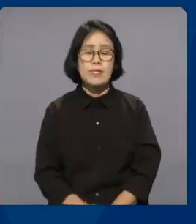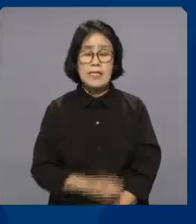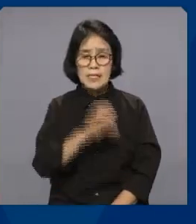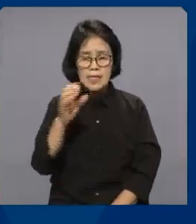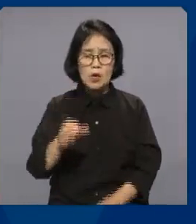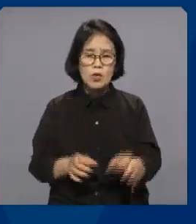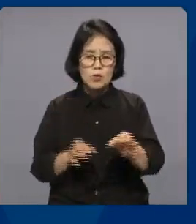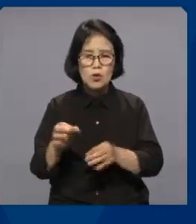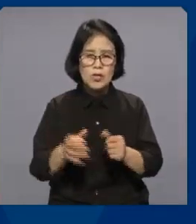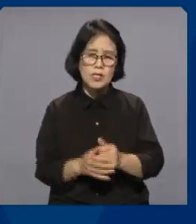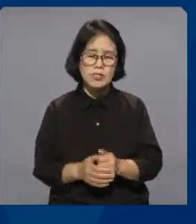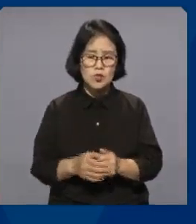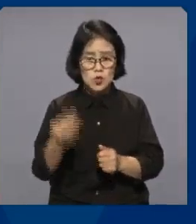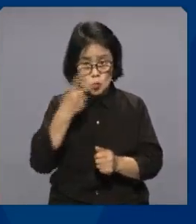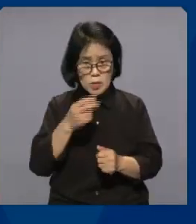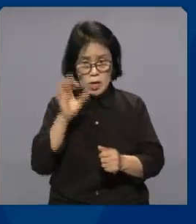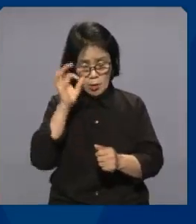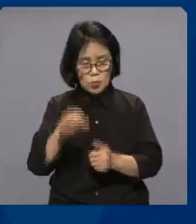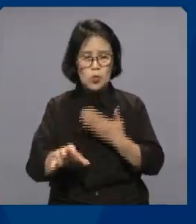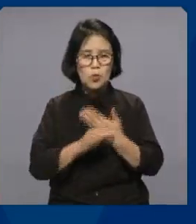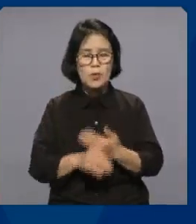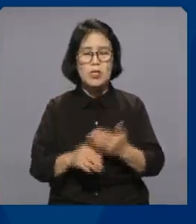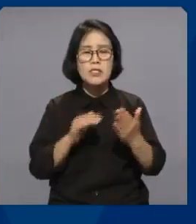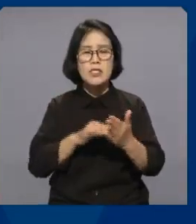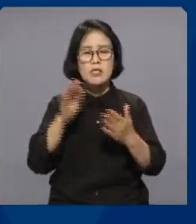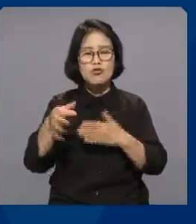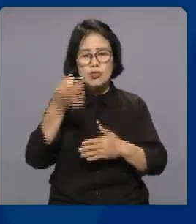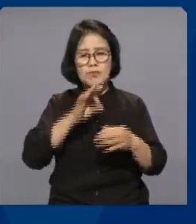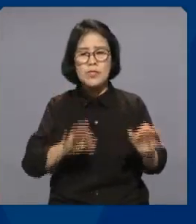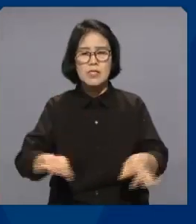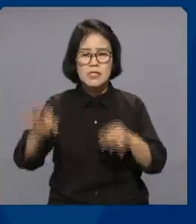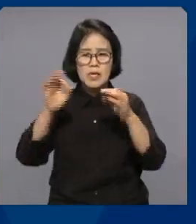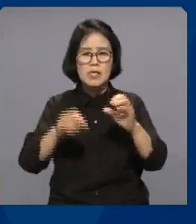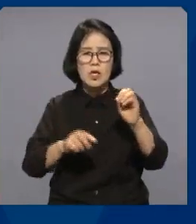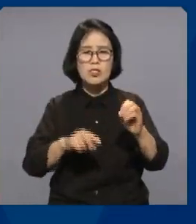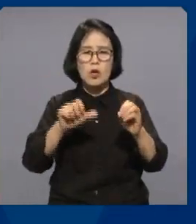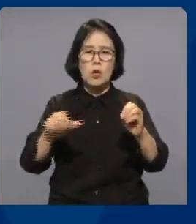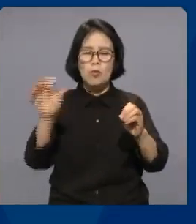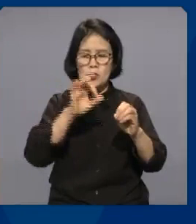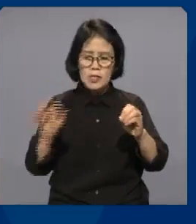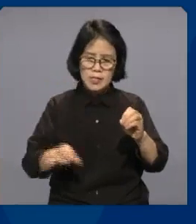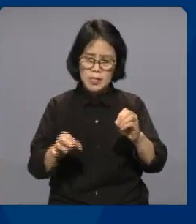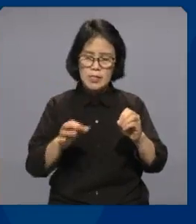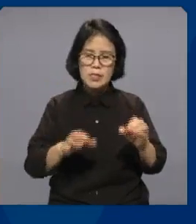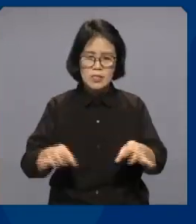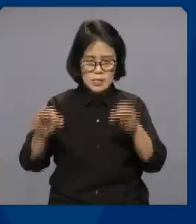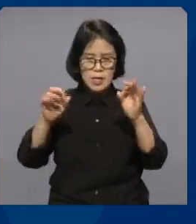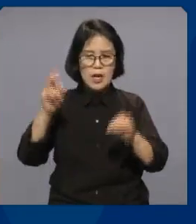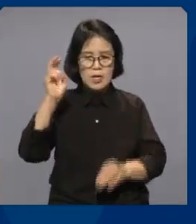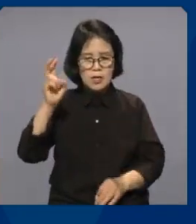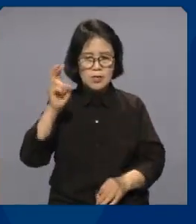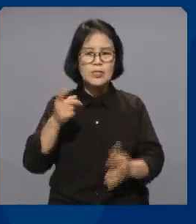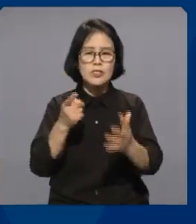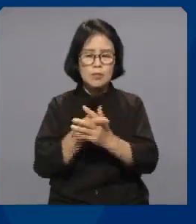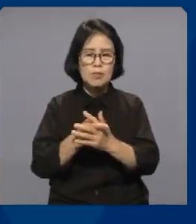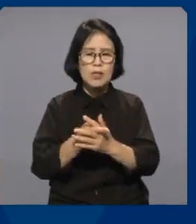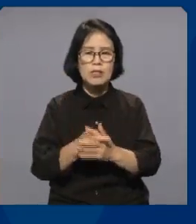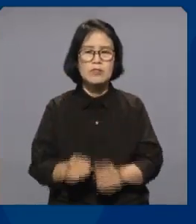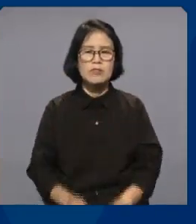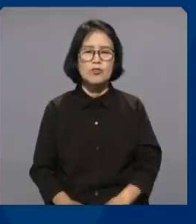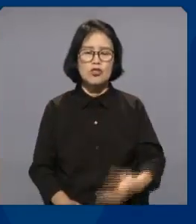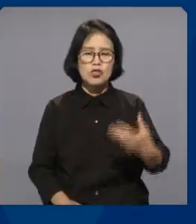패드 워치의 조사에 따르면 이후 금리 인상 폭이 0.5% 포인트 에 그칠 것이라는 전망이